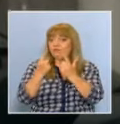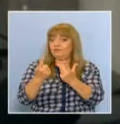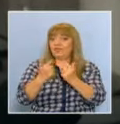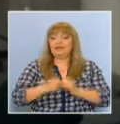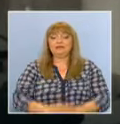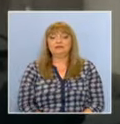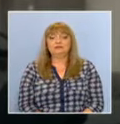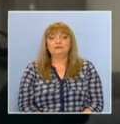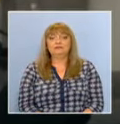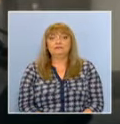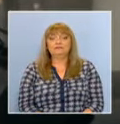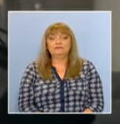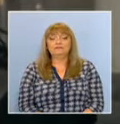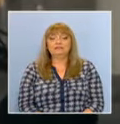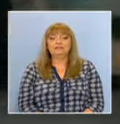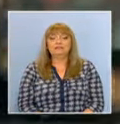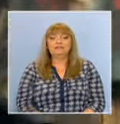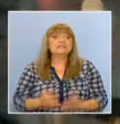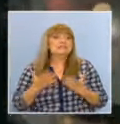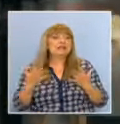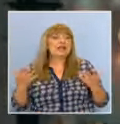Странно просветлява